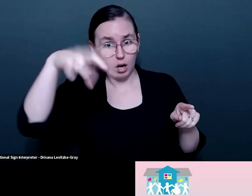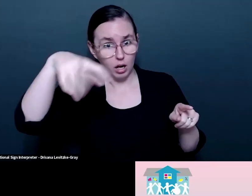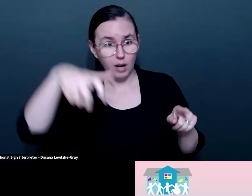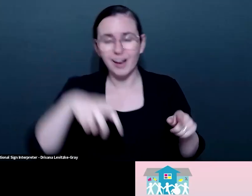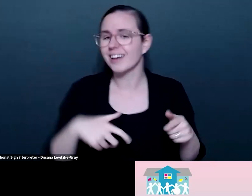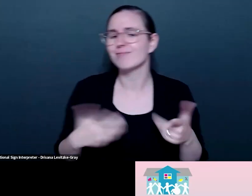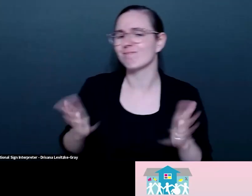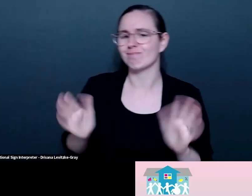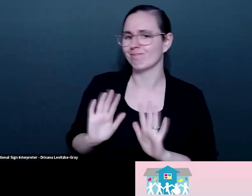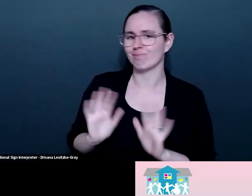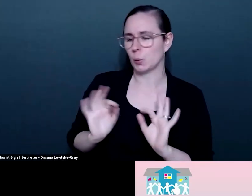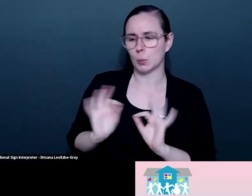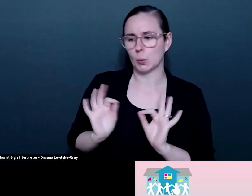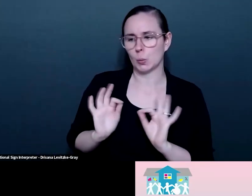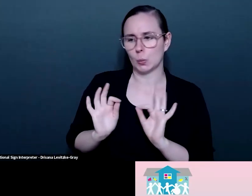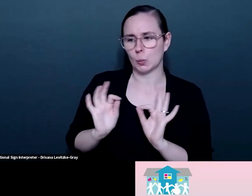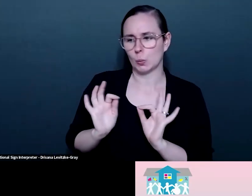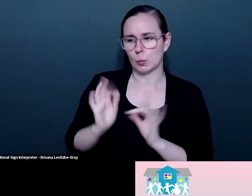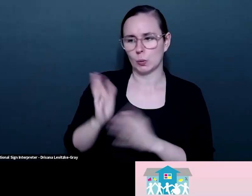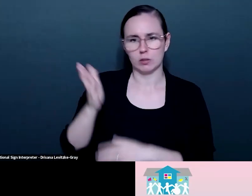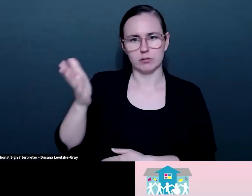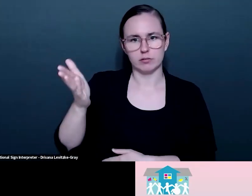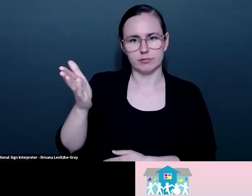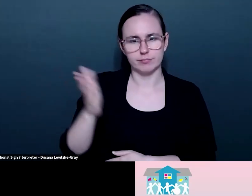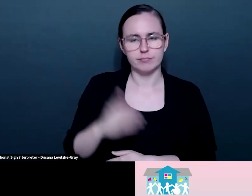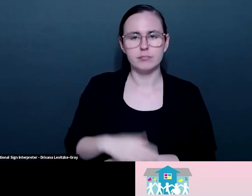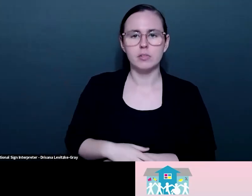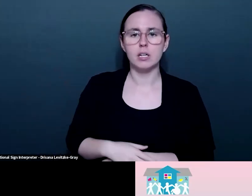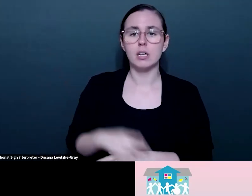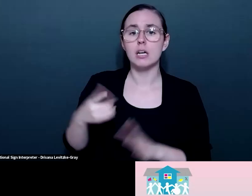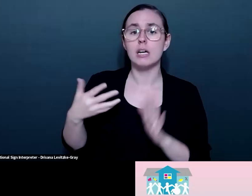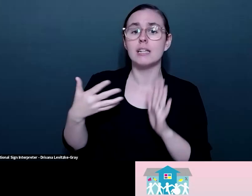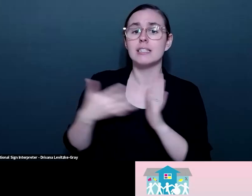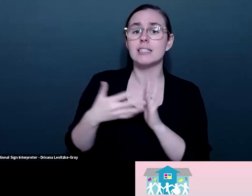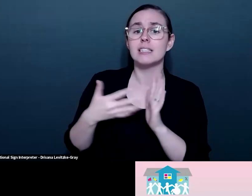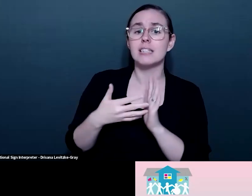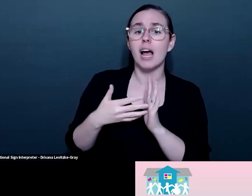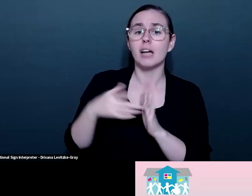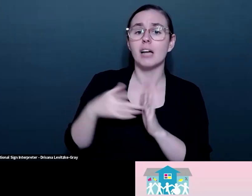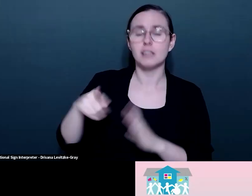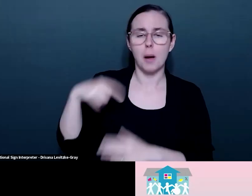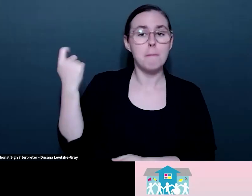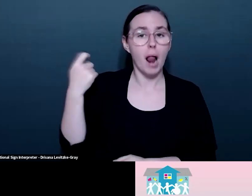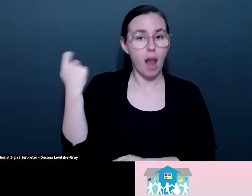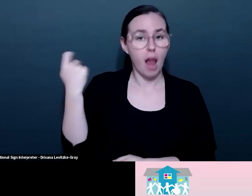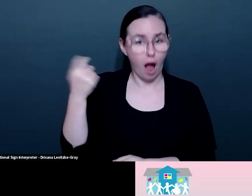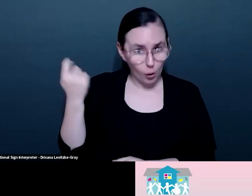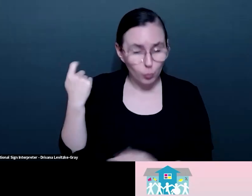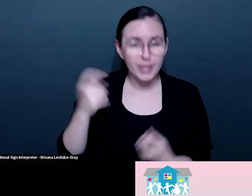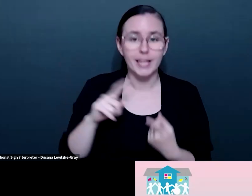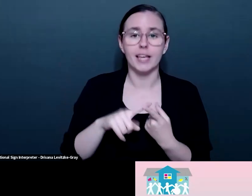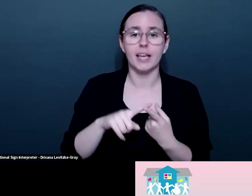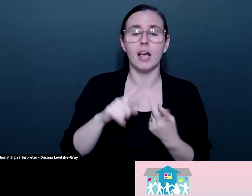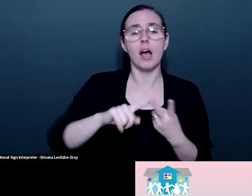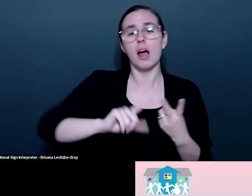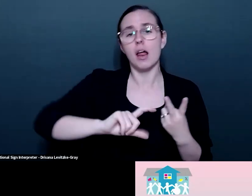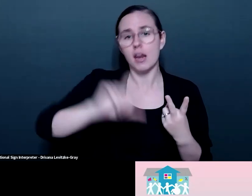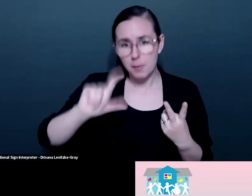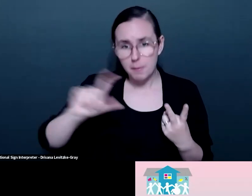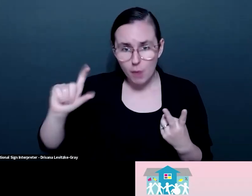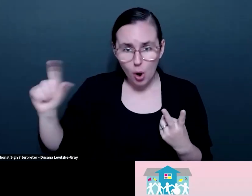fait en Jordanie. On a fait des tests en Malawi, Somalie,